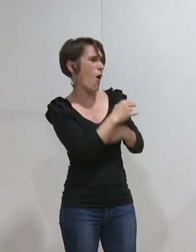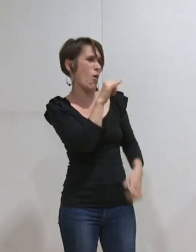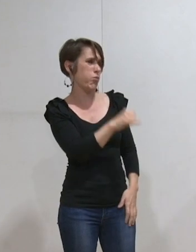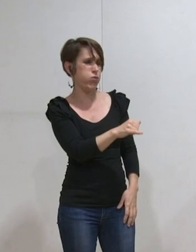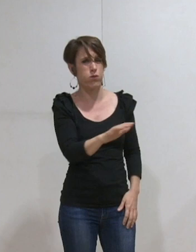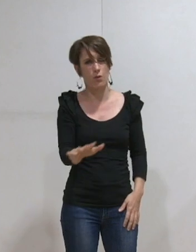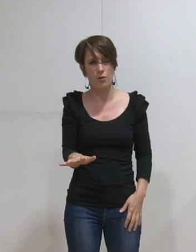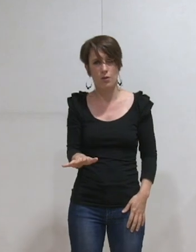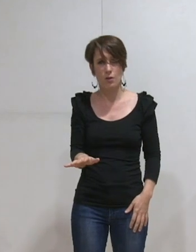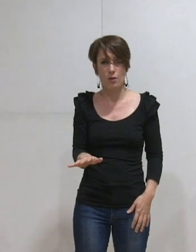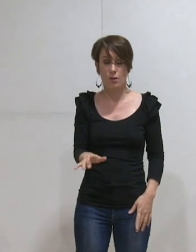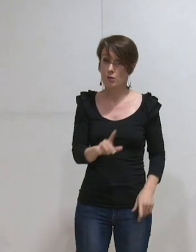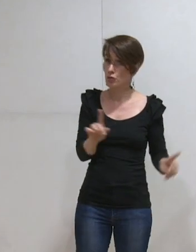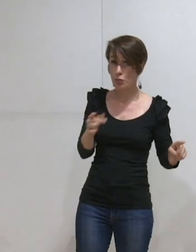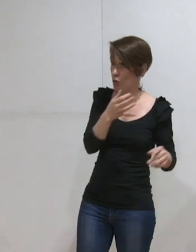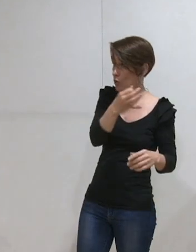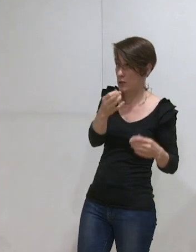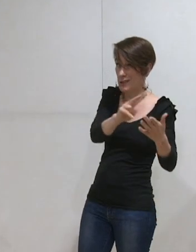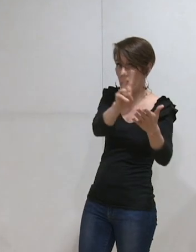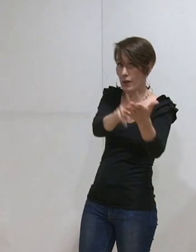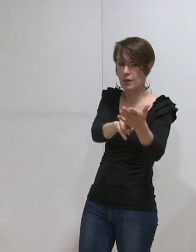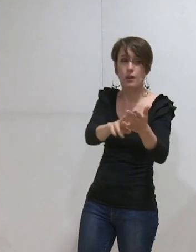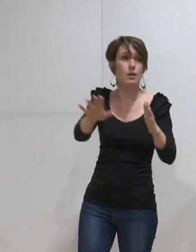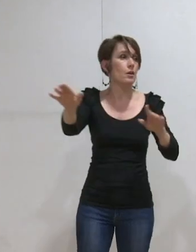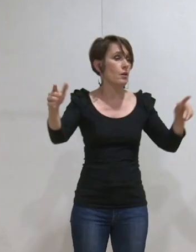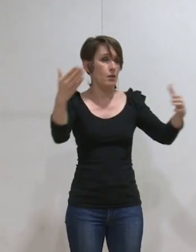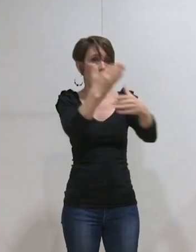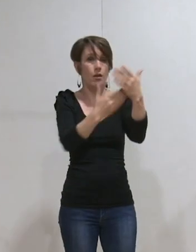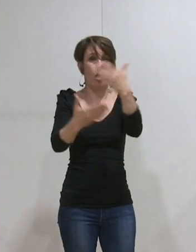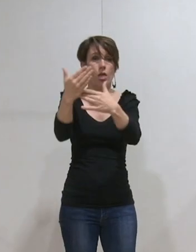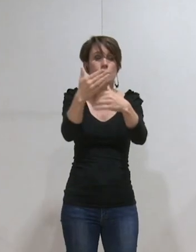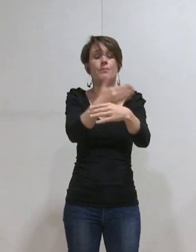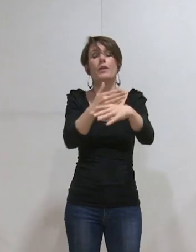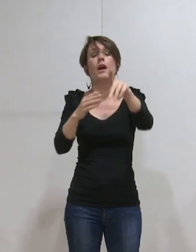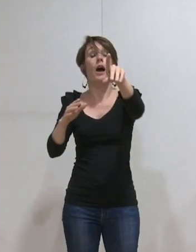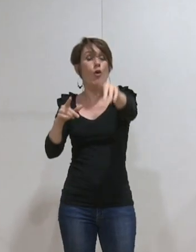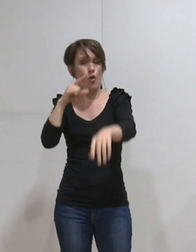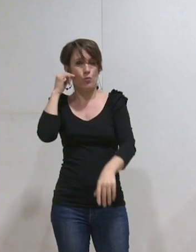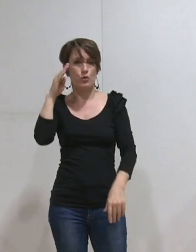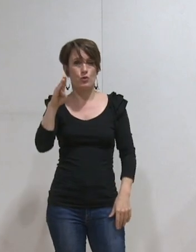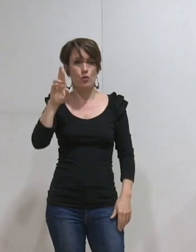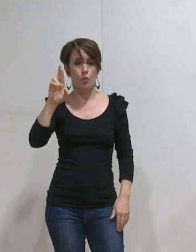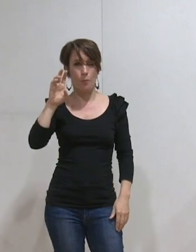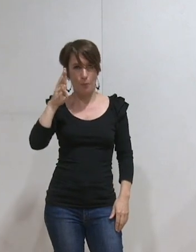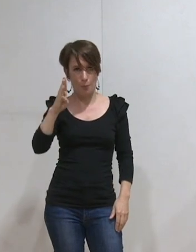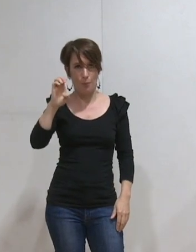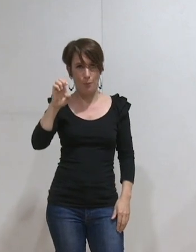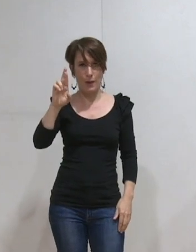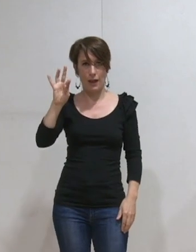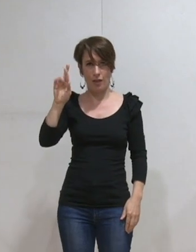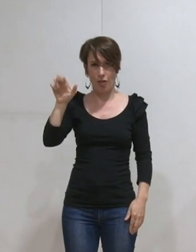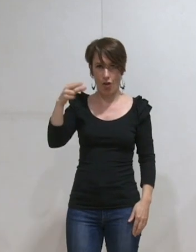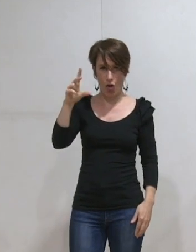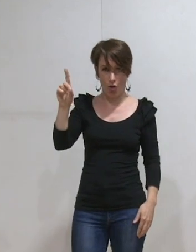oui la vérité oui simplement pour quelques éléments de réponse en l'absence de Corine